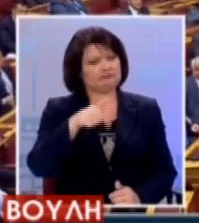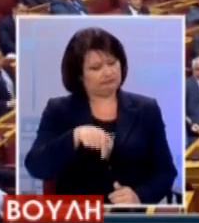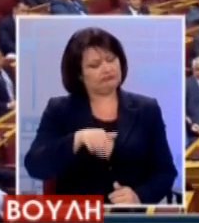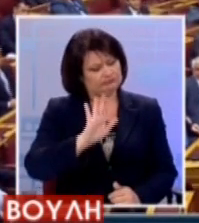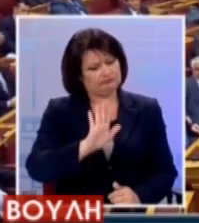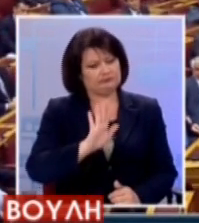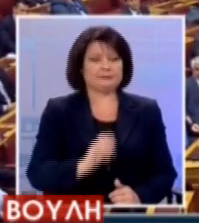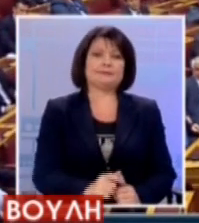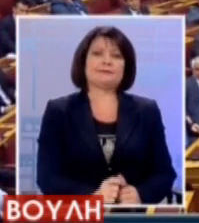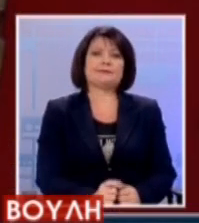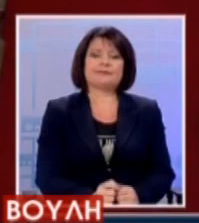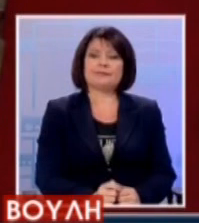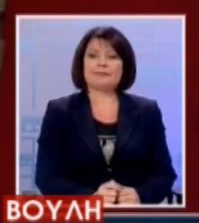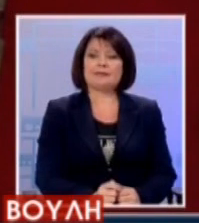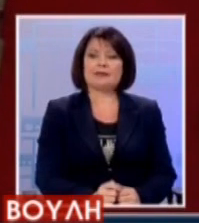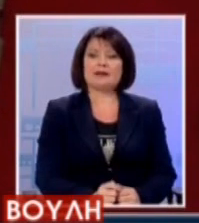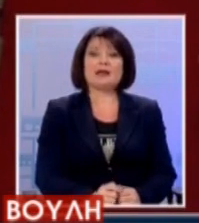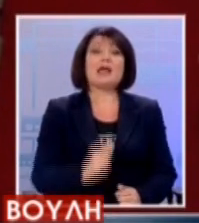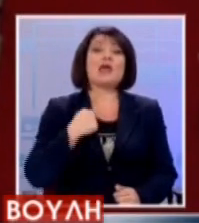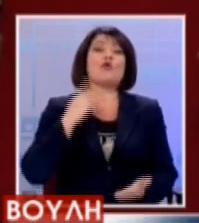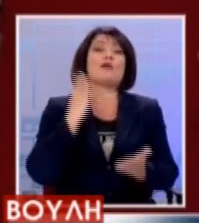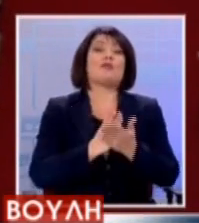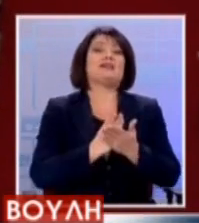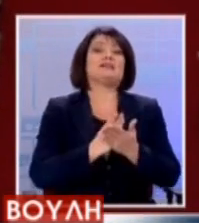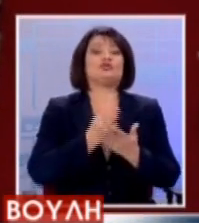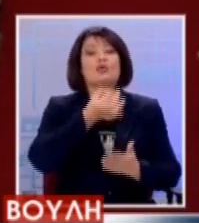εδώ. Το πότε θα το καθορίσω εγώ.